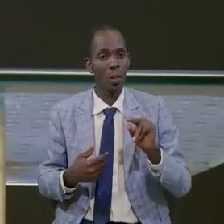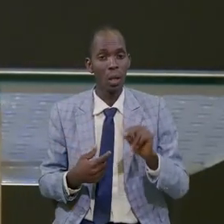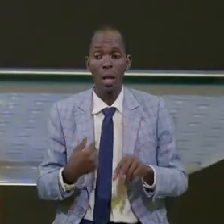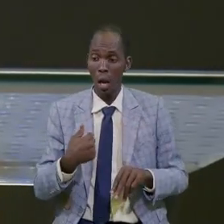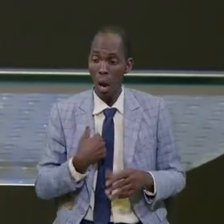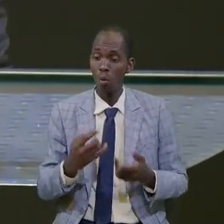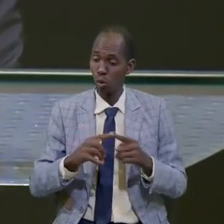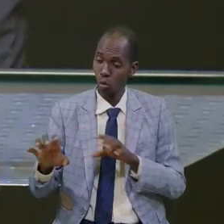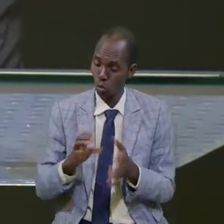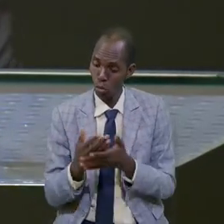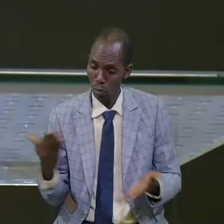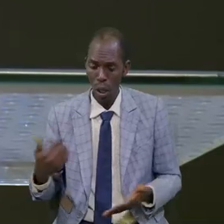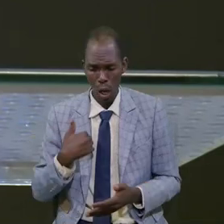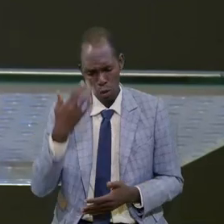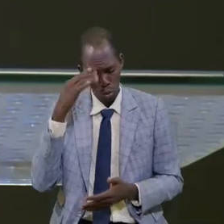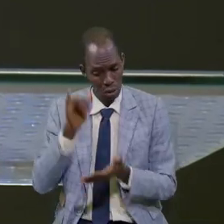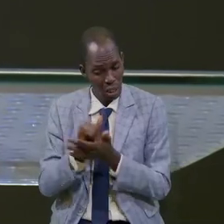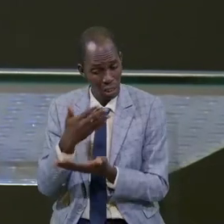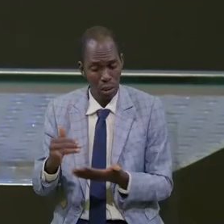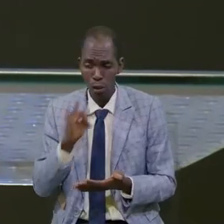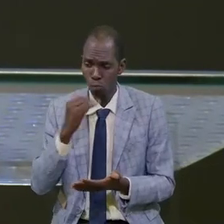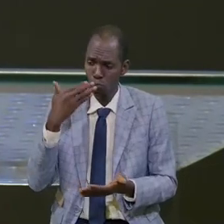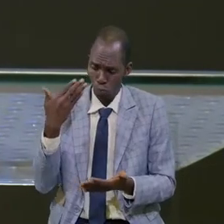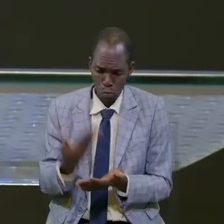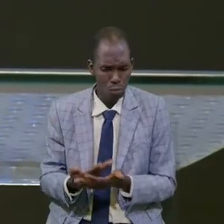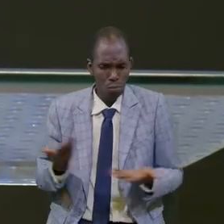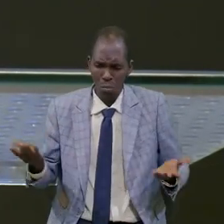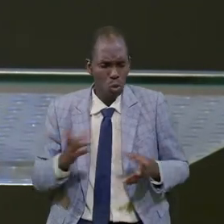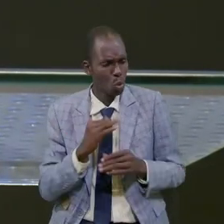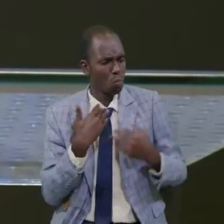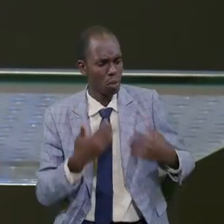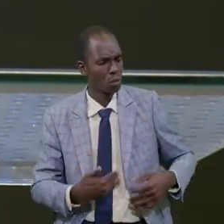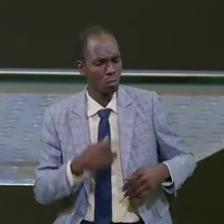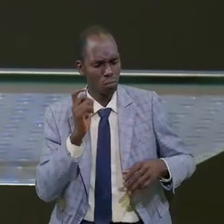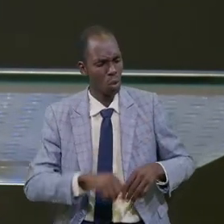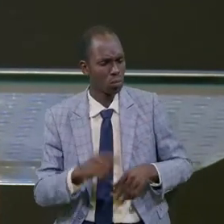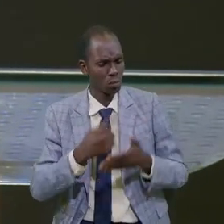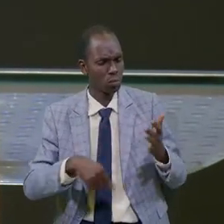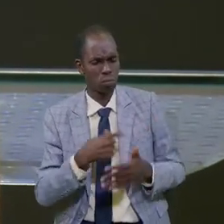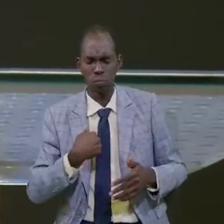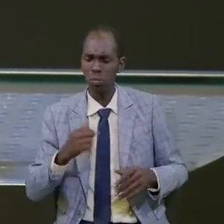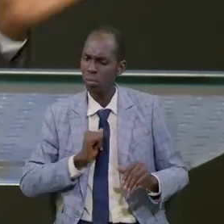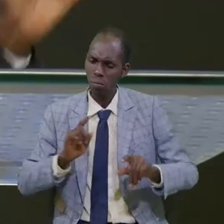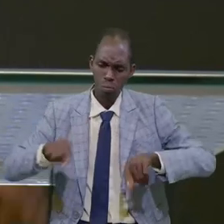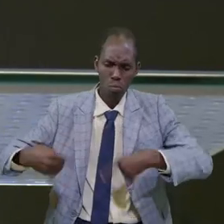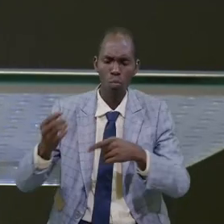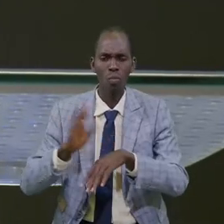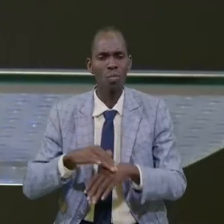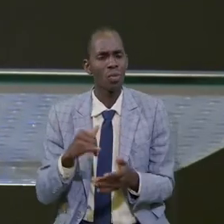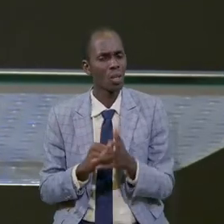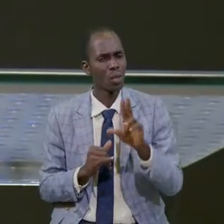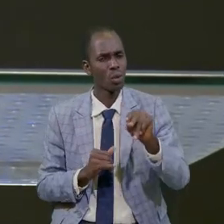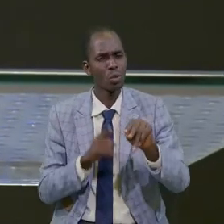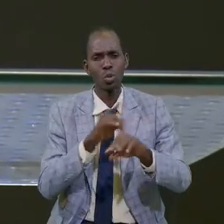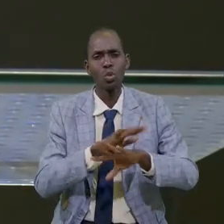sais que c'est bon, je le fais. Je vais aller là-bas, je sais que c'est bon, j'y vais. Alors vous menez une vie comme si vous